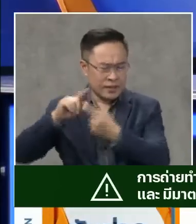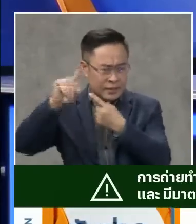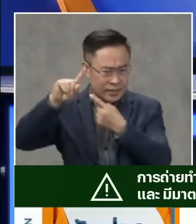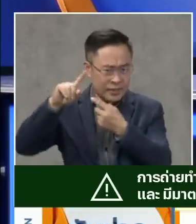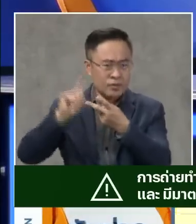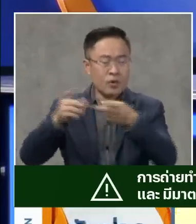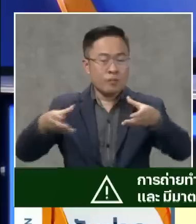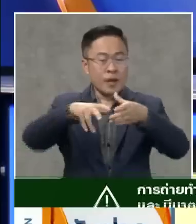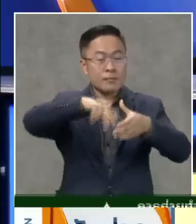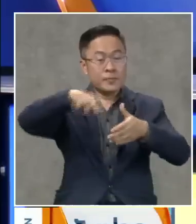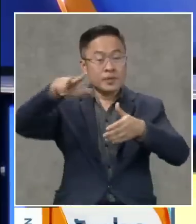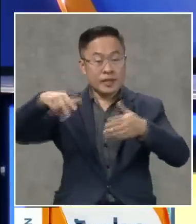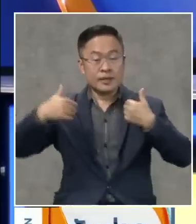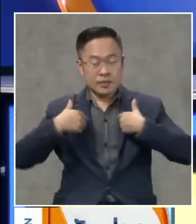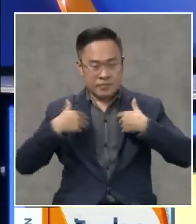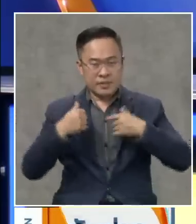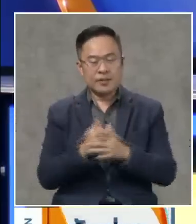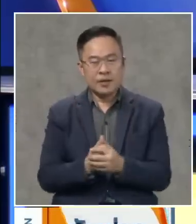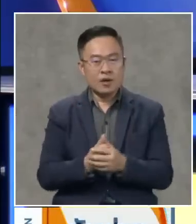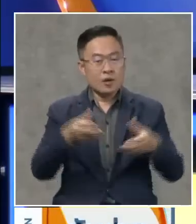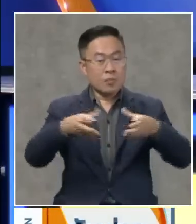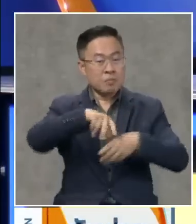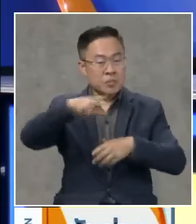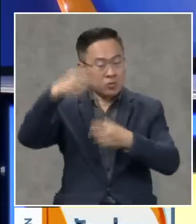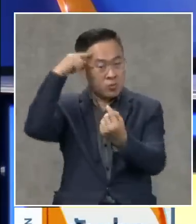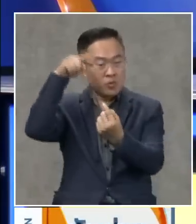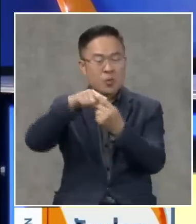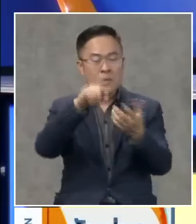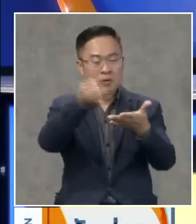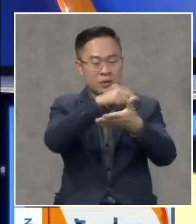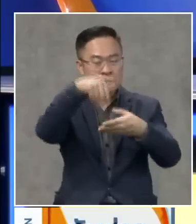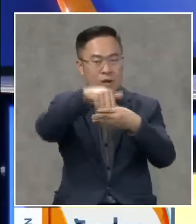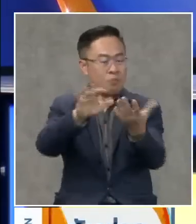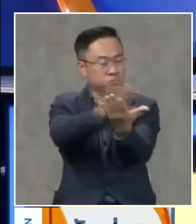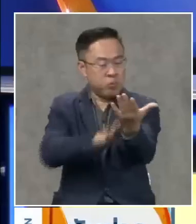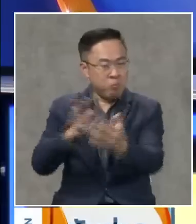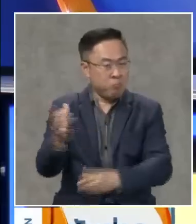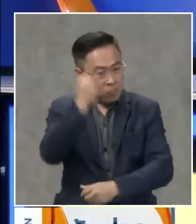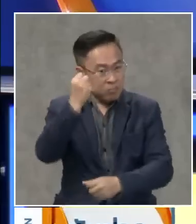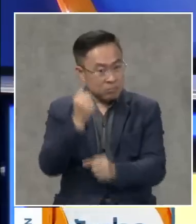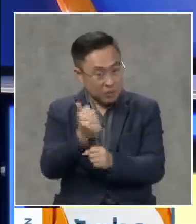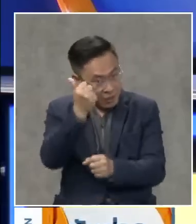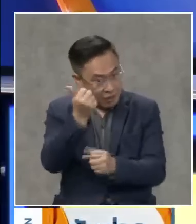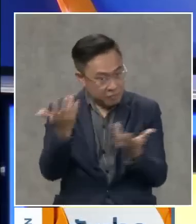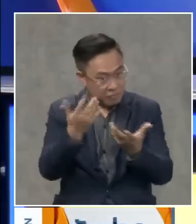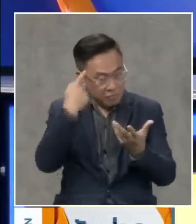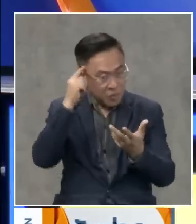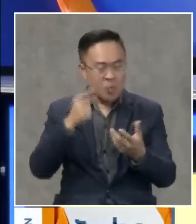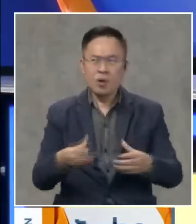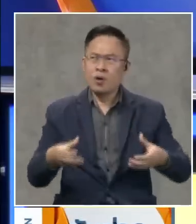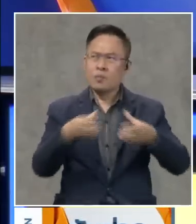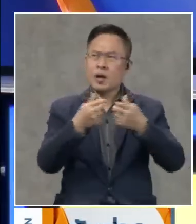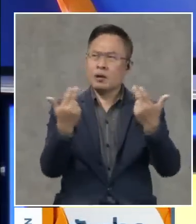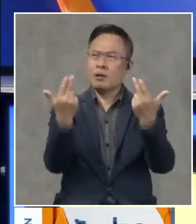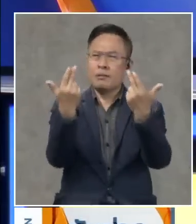งของเพื่อไทยด้วยนะคะเป้าหมายแลนด์สไลด์จะทำได้หรือไม่เดี๋ยววันนี้ว่ากันด้วยค่ะ รวมไทยสร้างชาติก็มานะเขาก็ปราศัยใหญ่ที่โคราชเหมือ